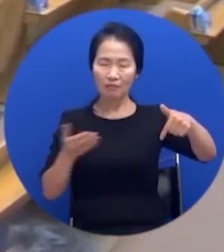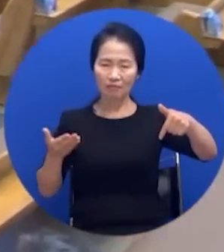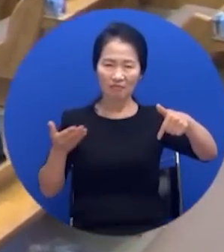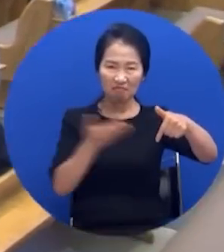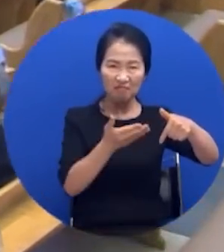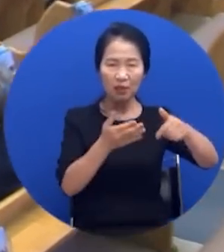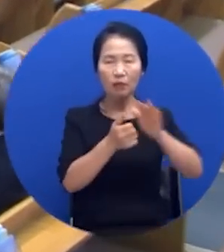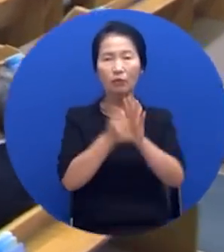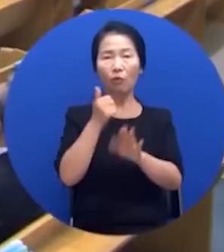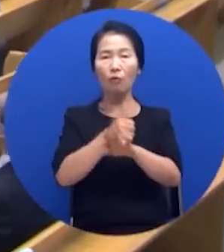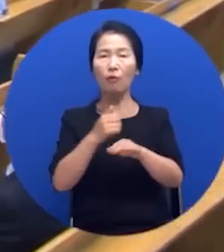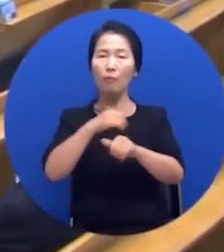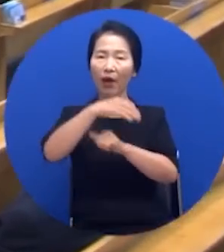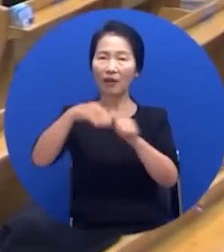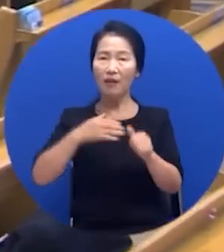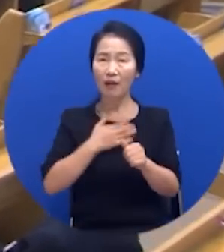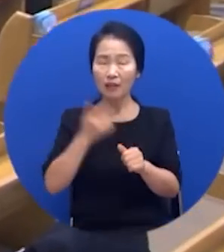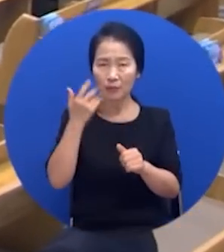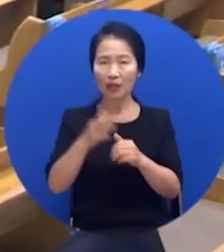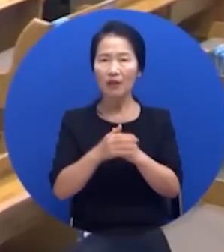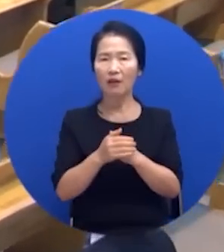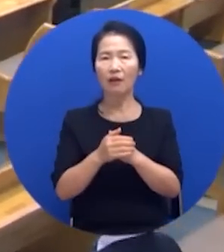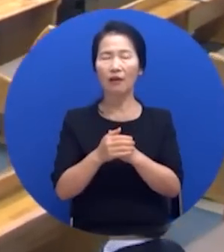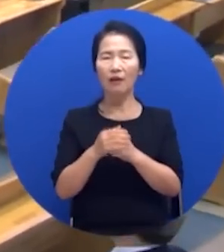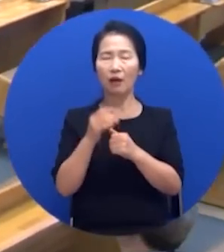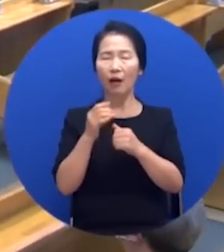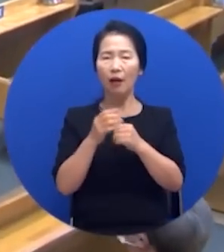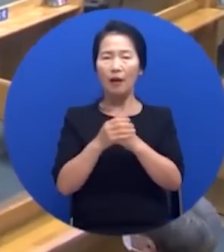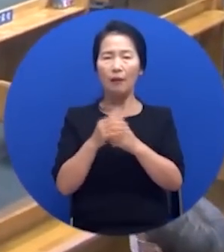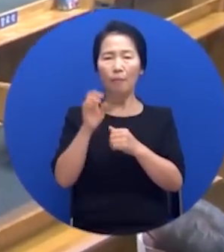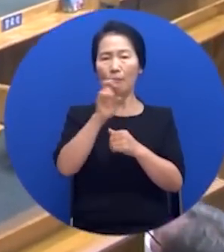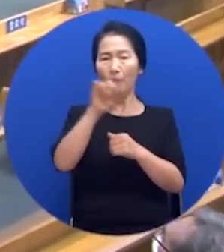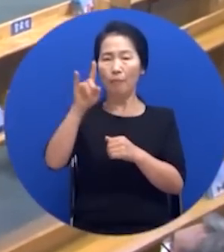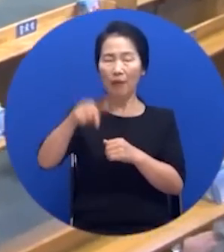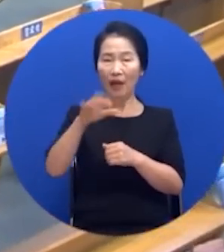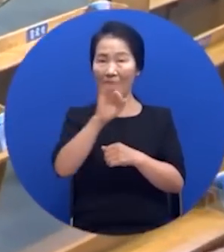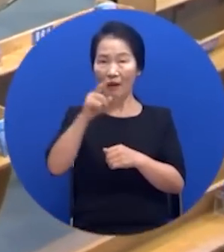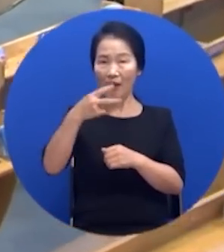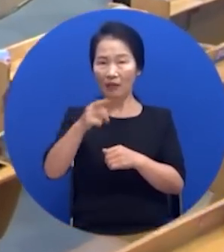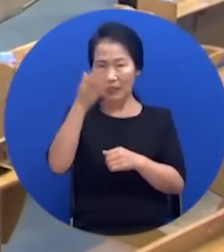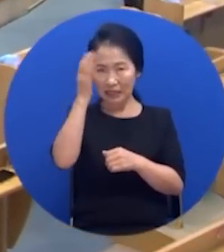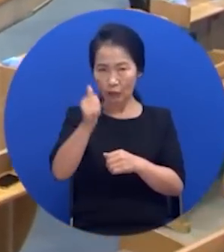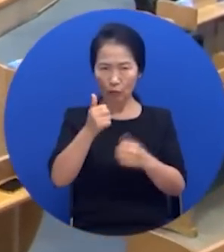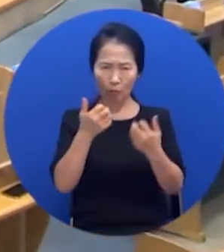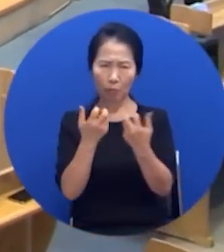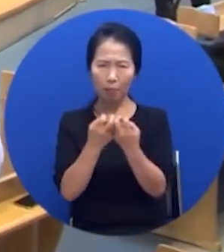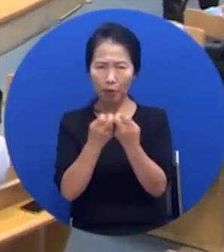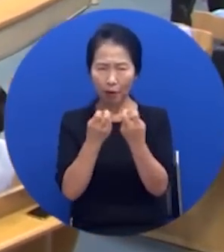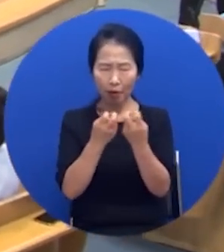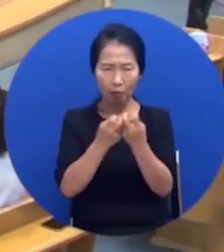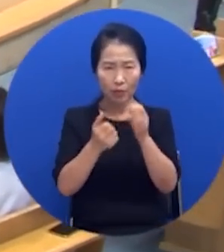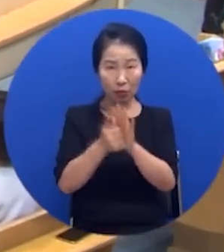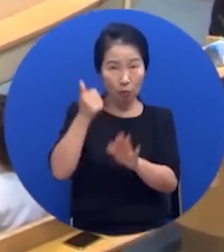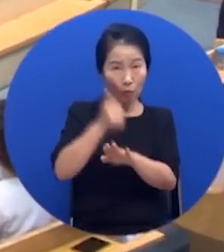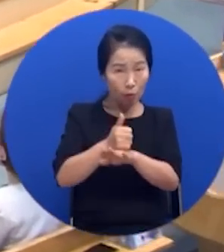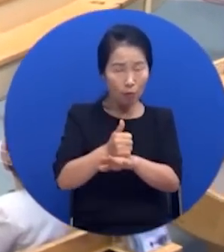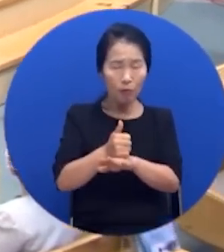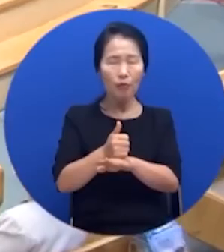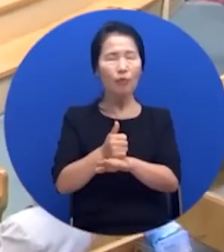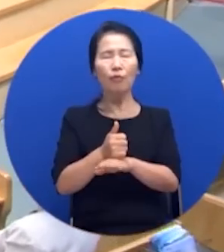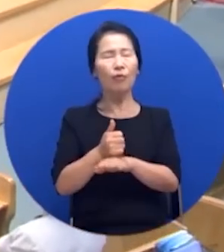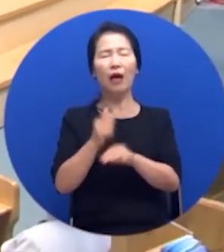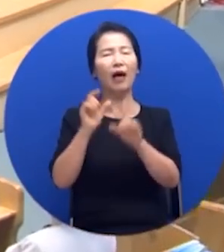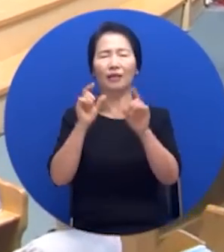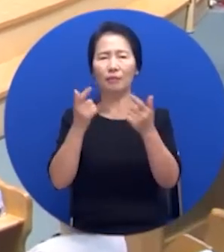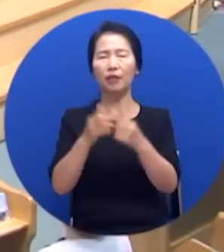아십니까? 맥아더의 탁월한 전술과 전략이 아니었습니다. 상륙작전에 성공한 더글라스